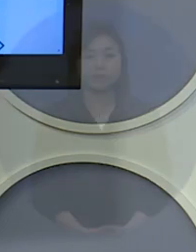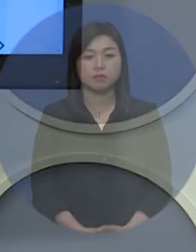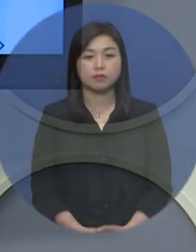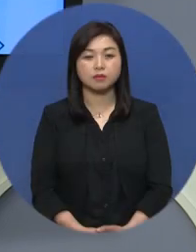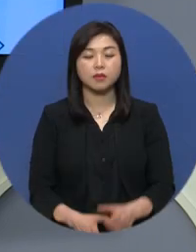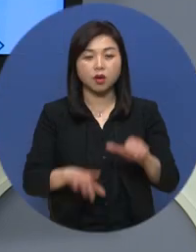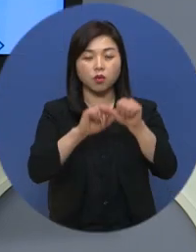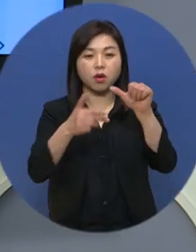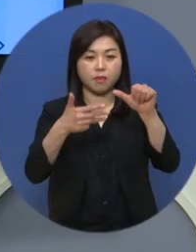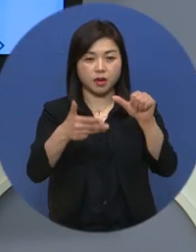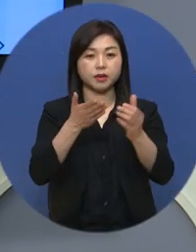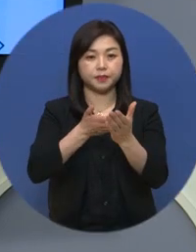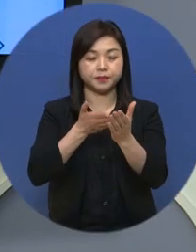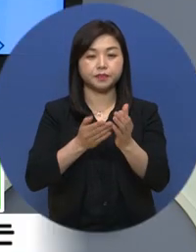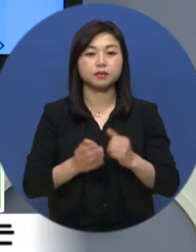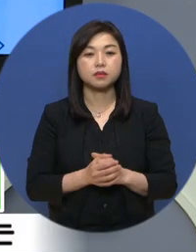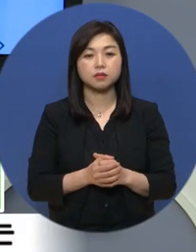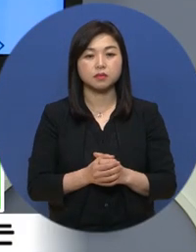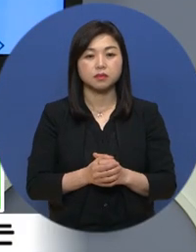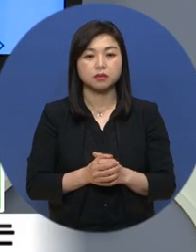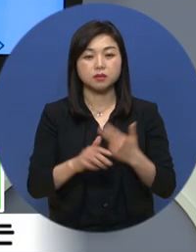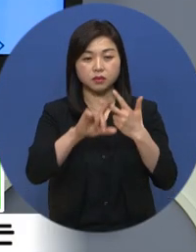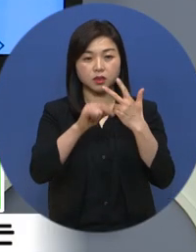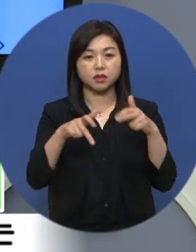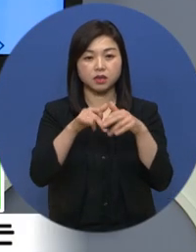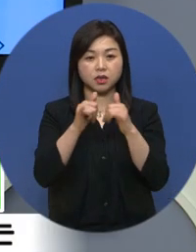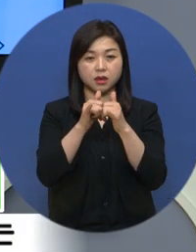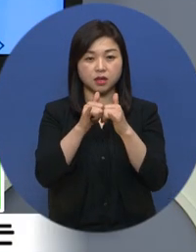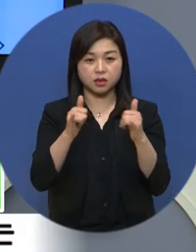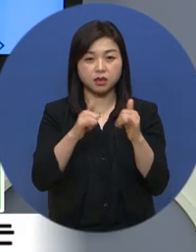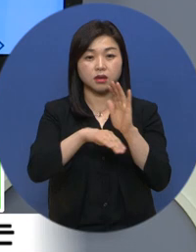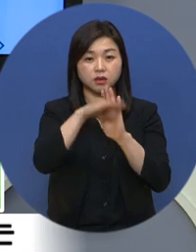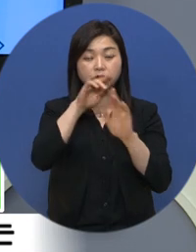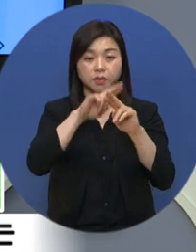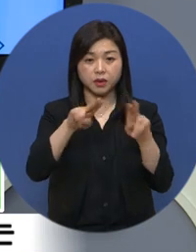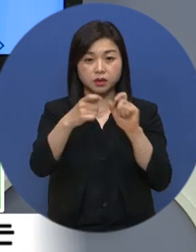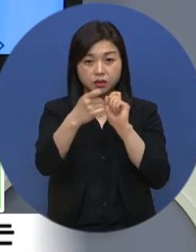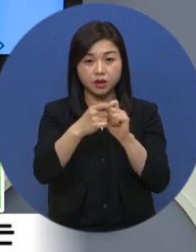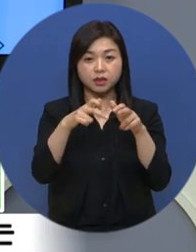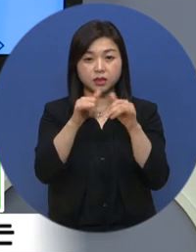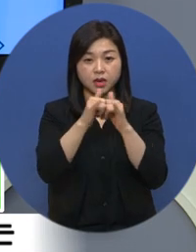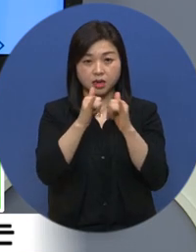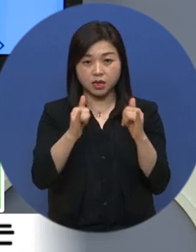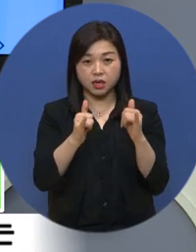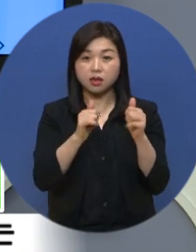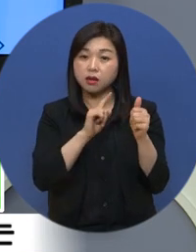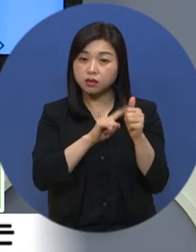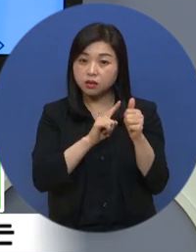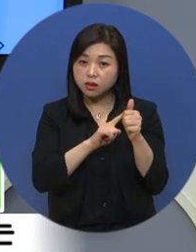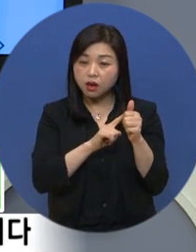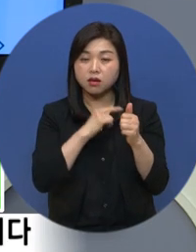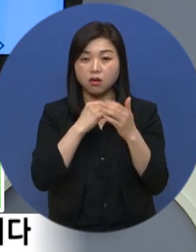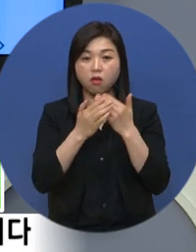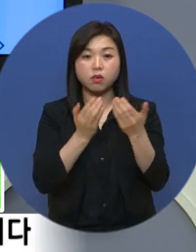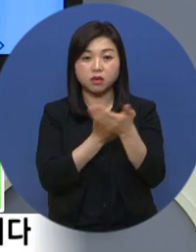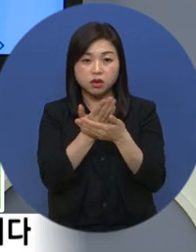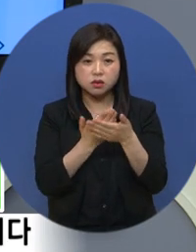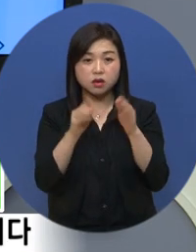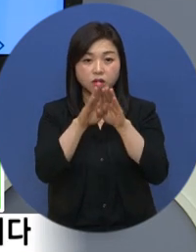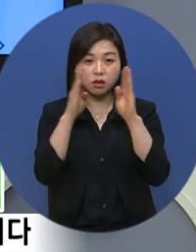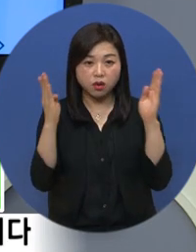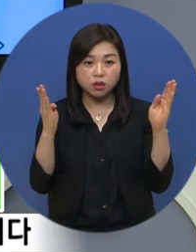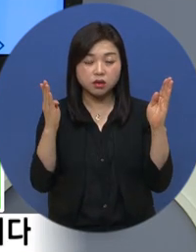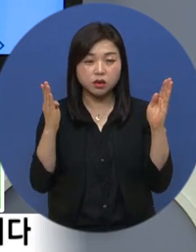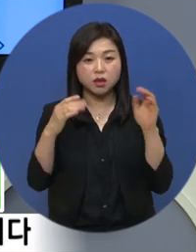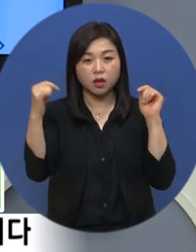5월 8일 만만한 했습니다 오는 7월 장애등급제 폐지를 앞두고 장애인 당사자의 생생한 경험을 나누는 열린 광장